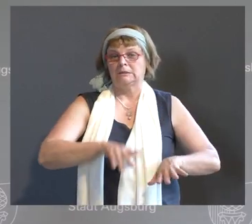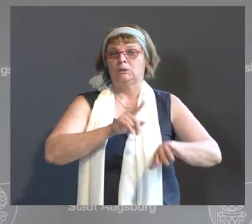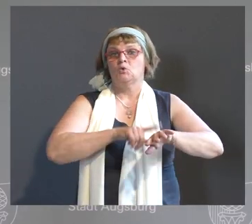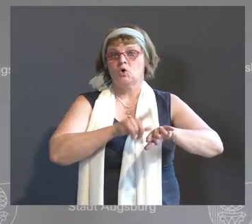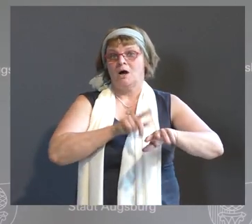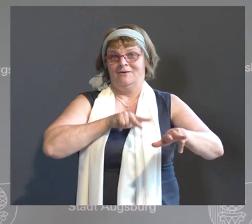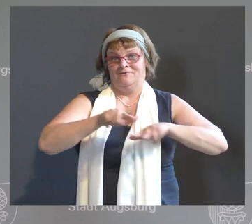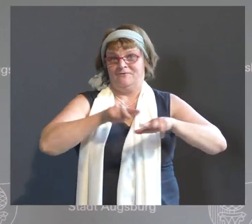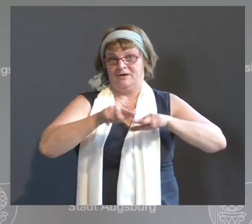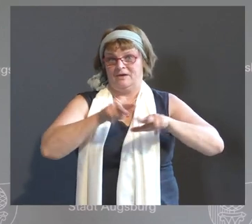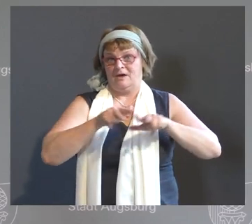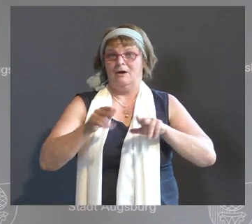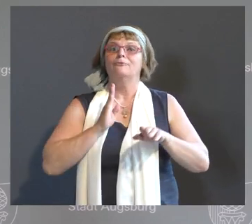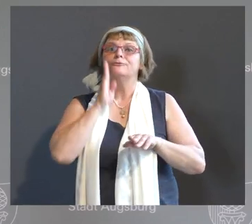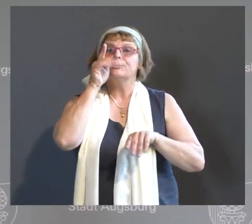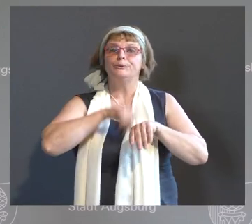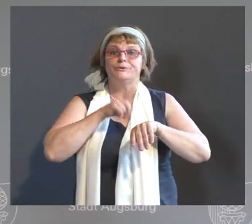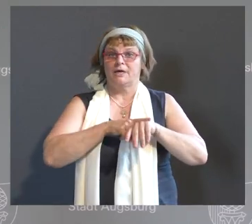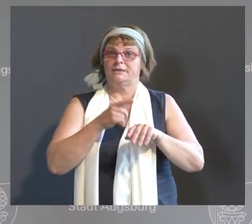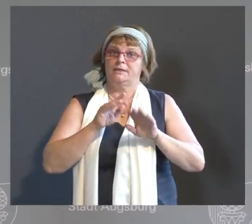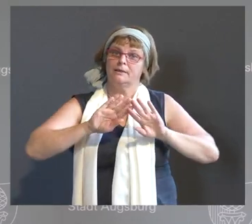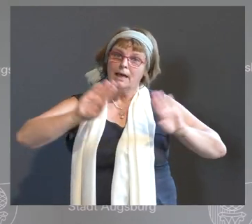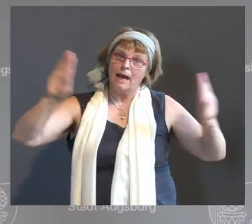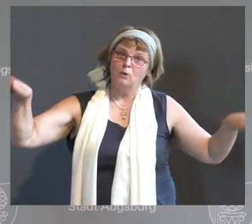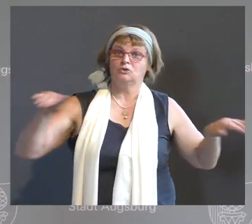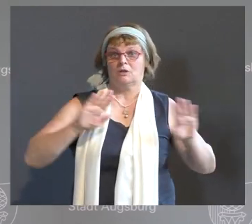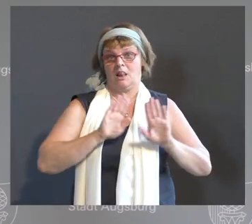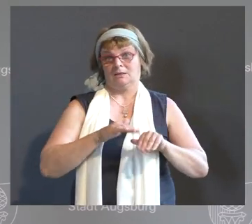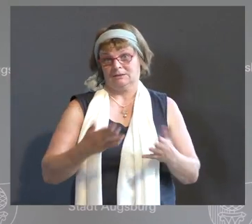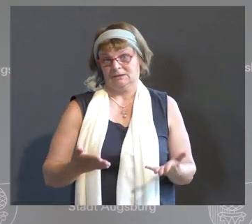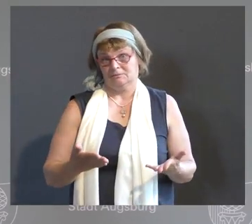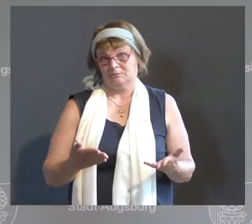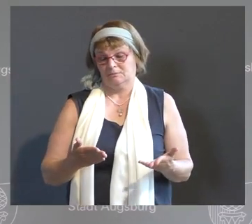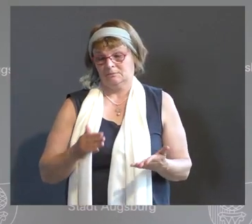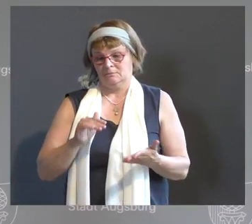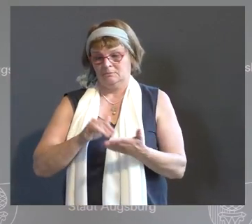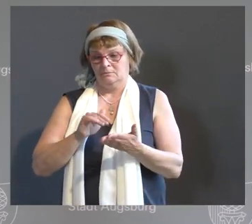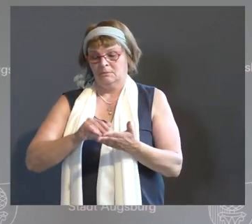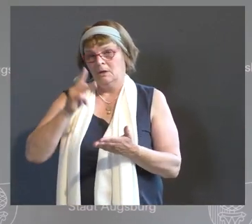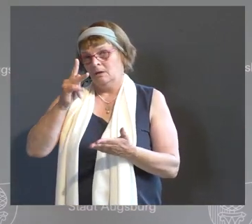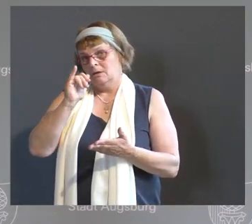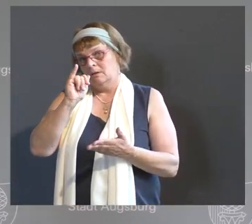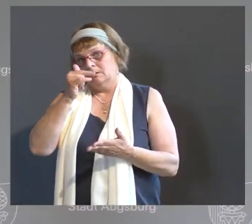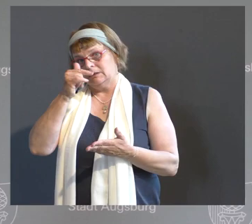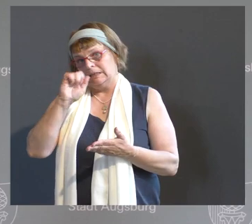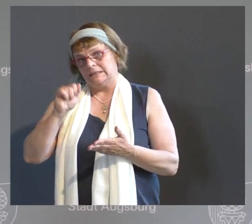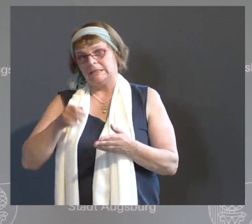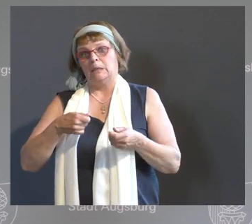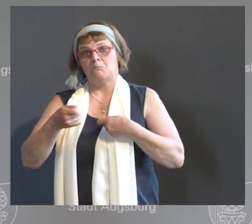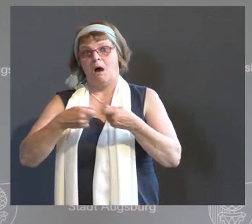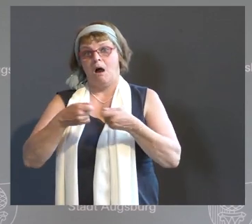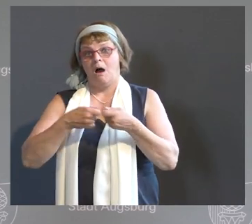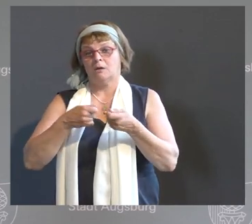Stadt rauszunehmen. Hier werden wir einschließen den Kitzenmarkt und die Bäckergasse. Das hat einerseits den Anwohnerschutz